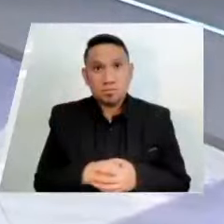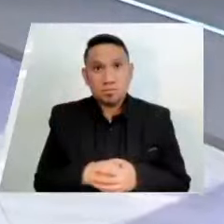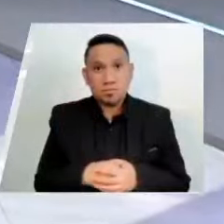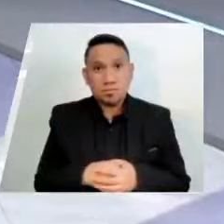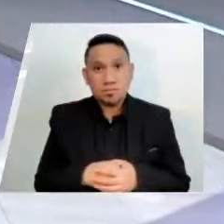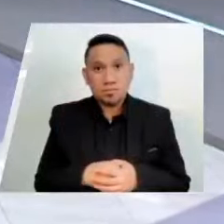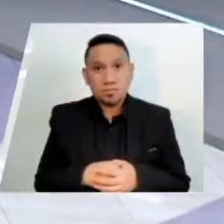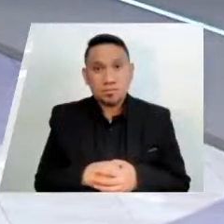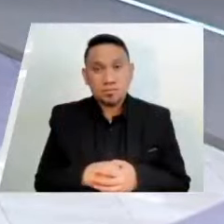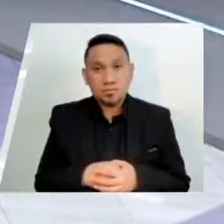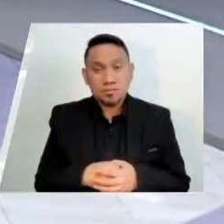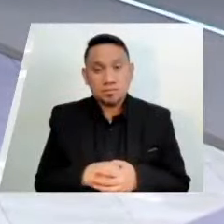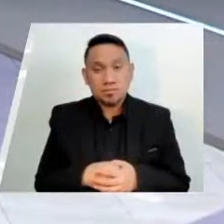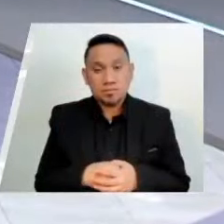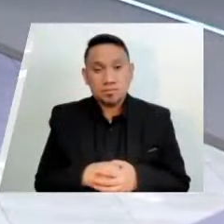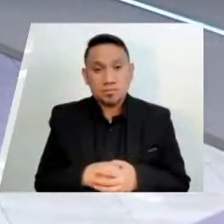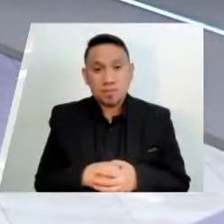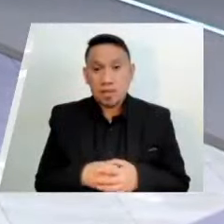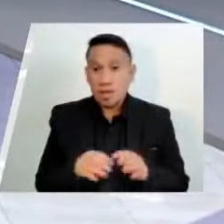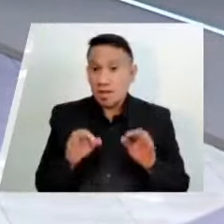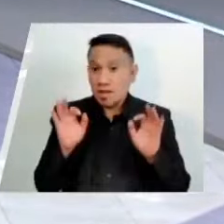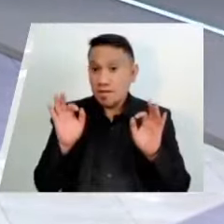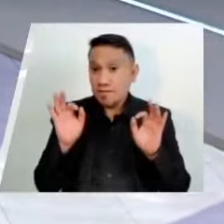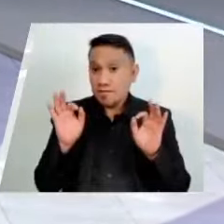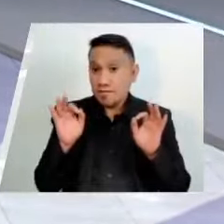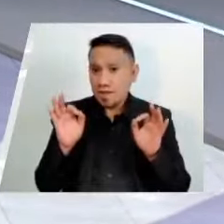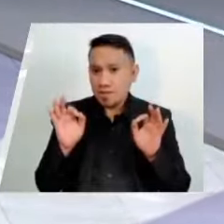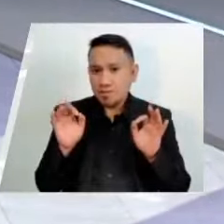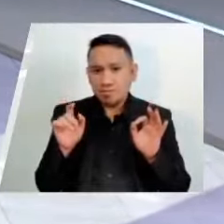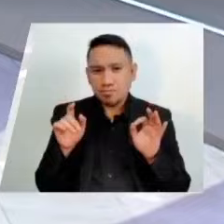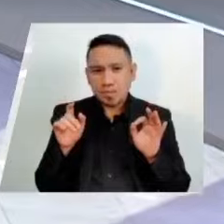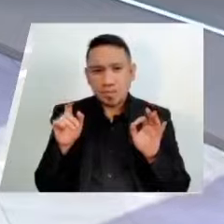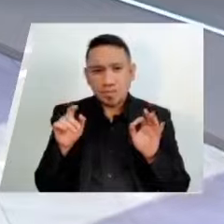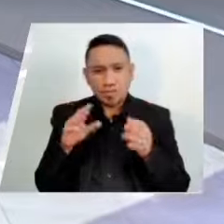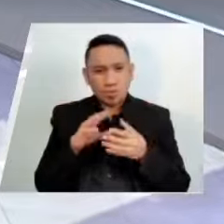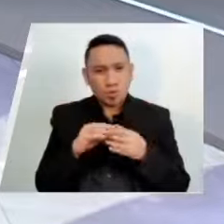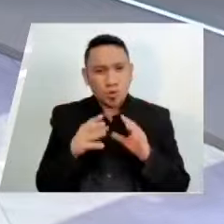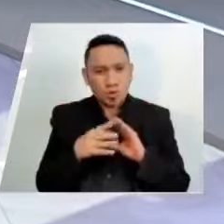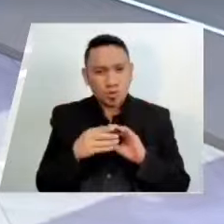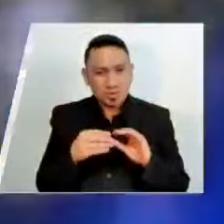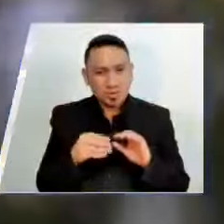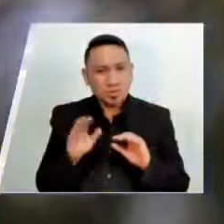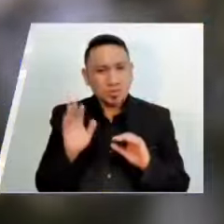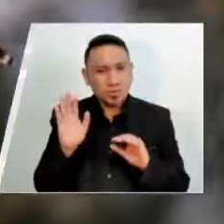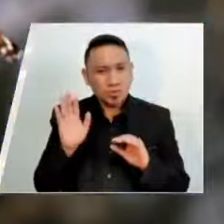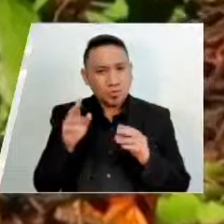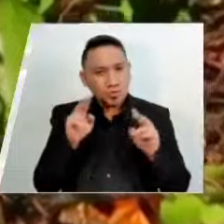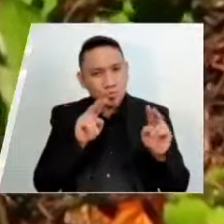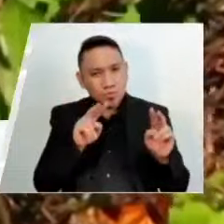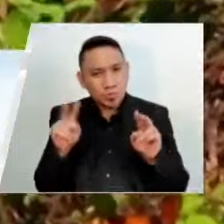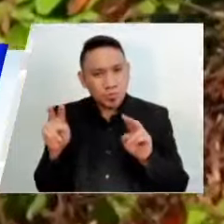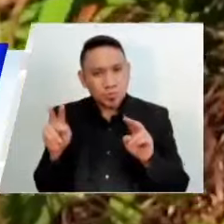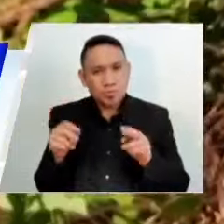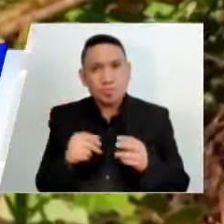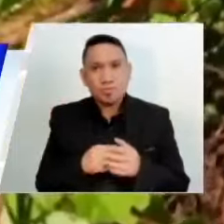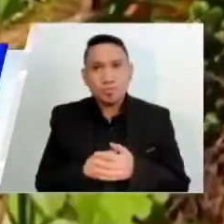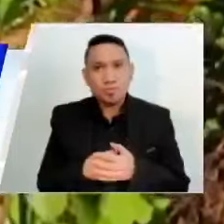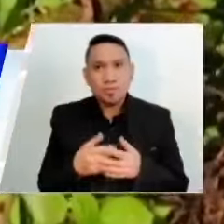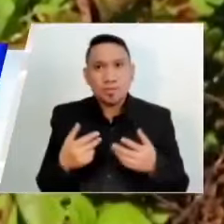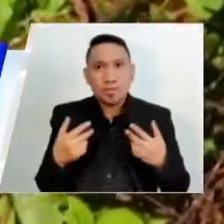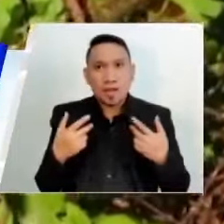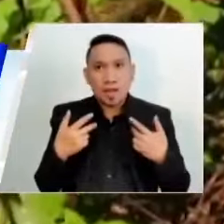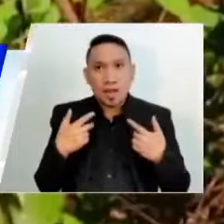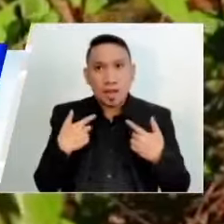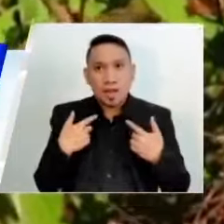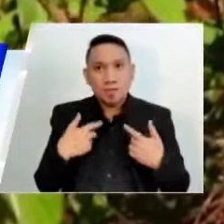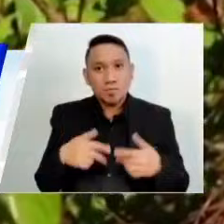Mala fairy tale naman ang tanawin ngayon sa Mexico. Nagsilipad doon ang sandamakmak na paru-paro. Nagsasayaw